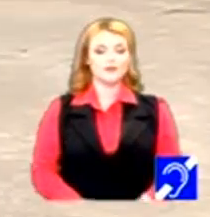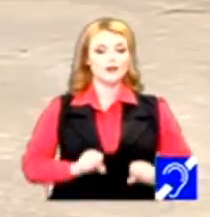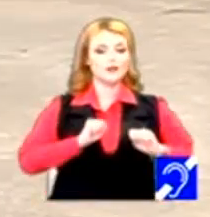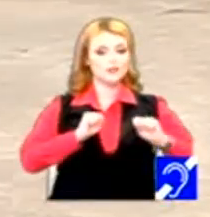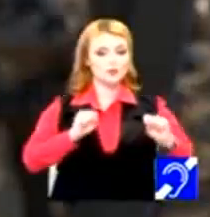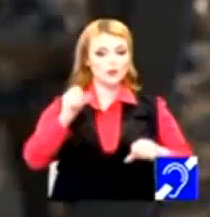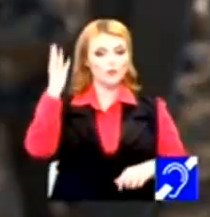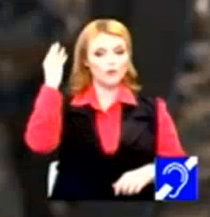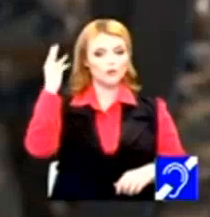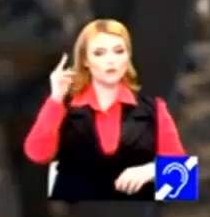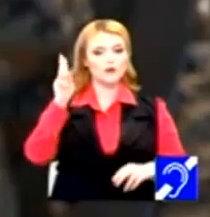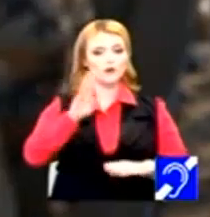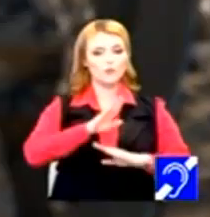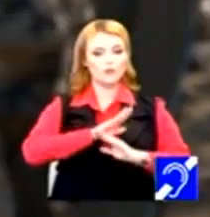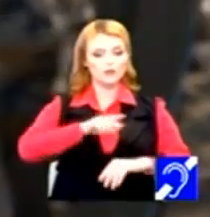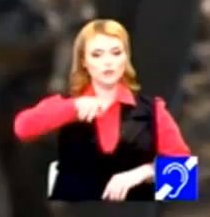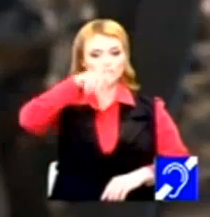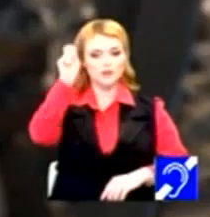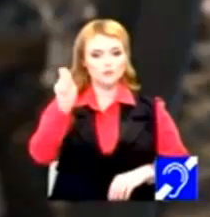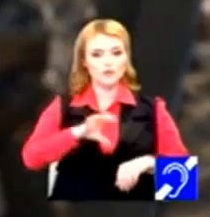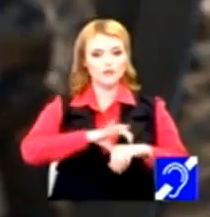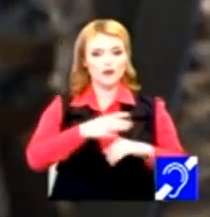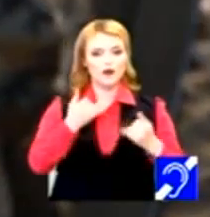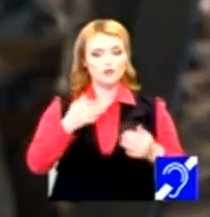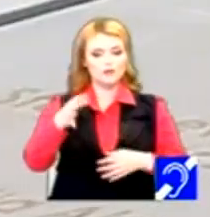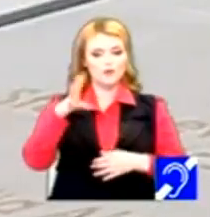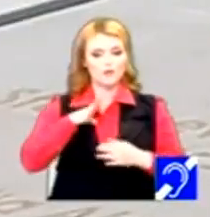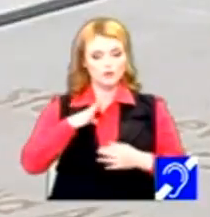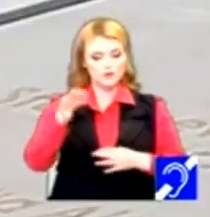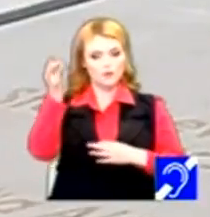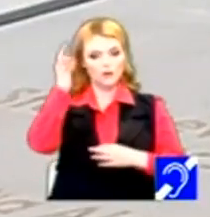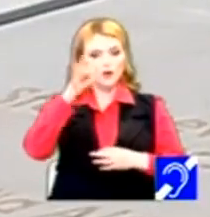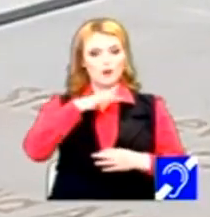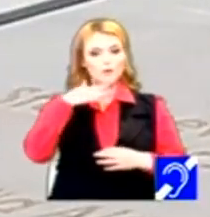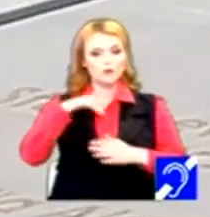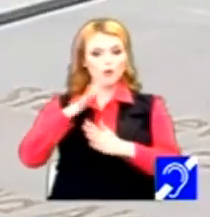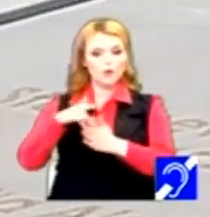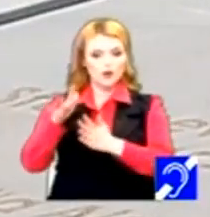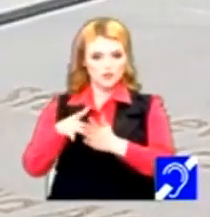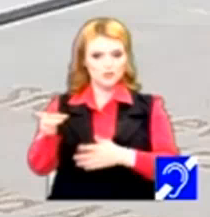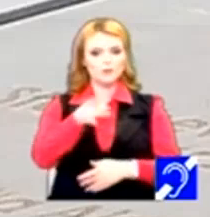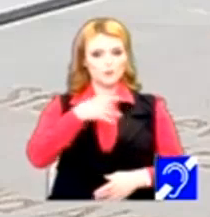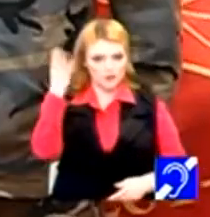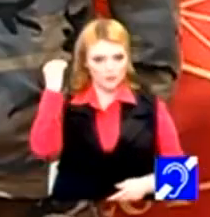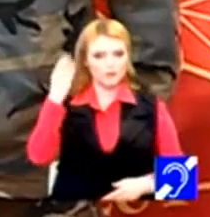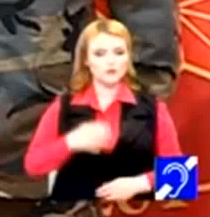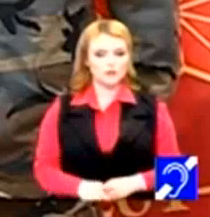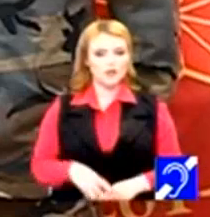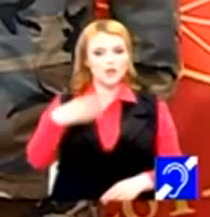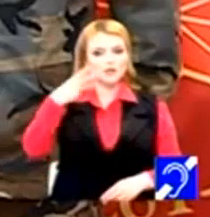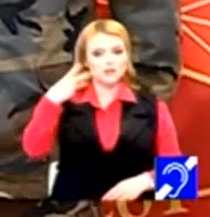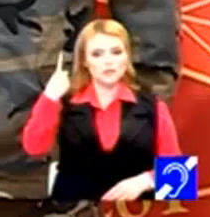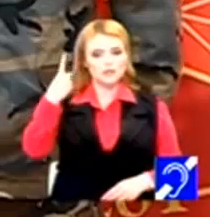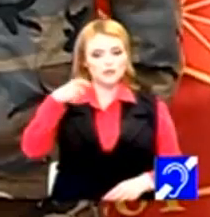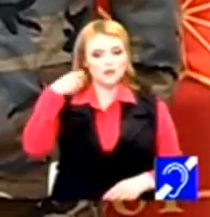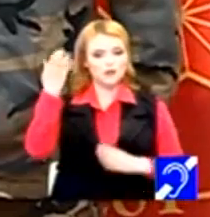Eroii basarabeni căzuți în războiul din Afganistan au fost comemorați astăzi în mai multe orașe din Republica Moldova. Acum 31 de ani,